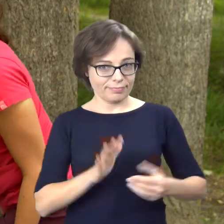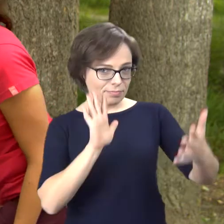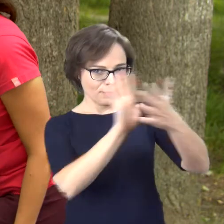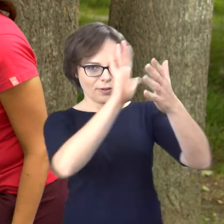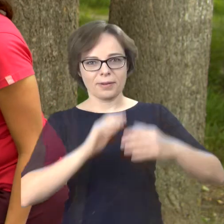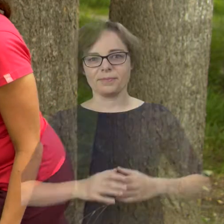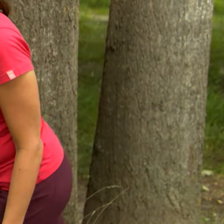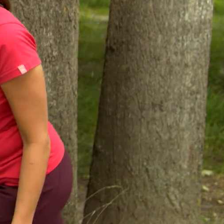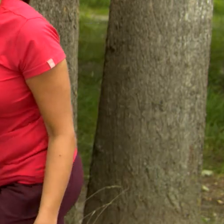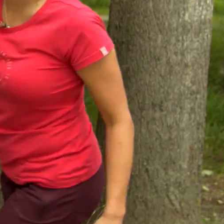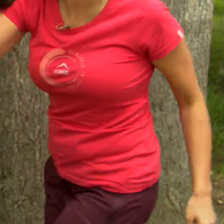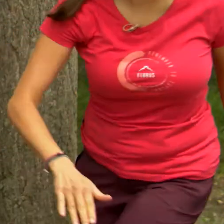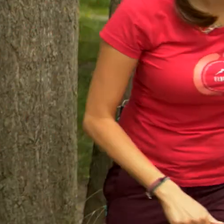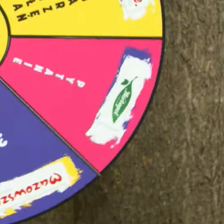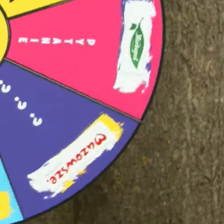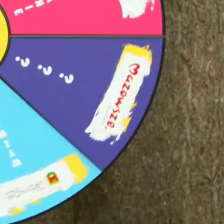minut. Piątka.